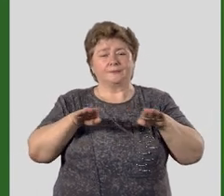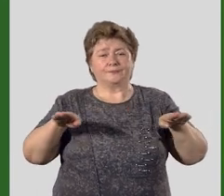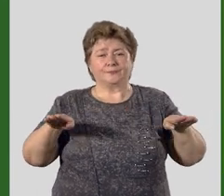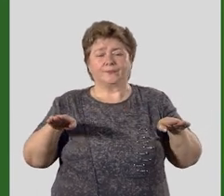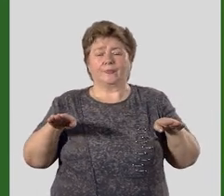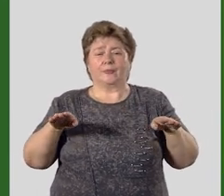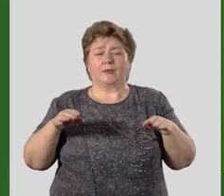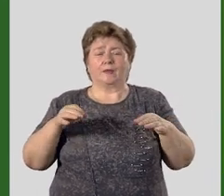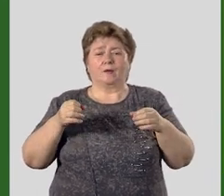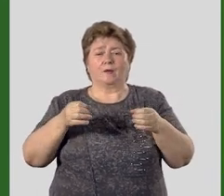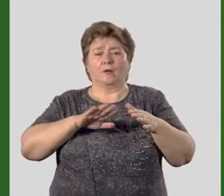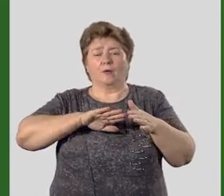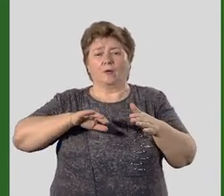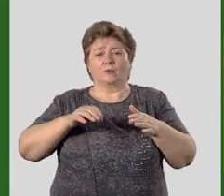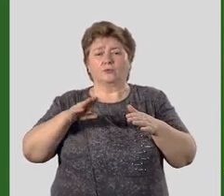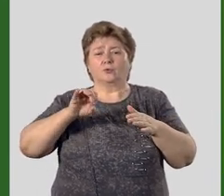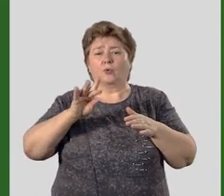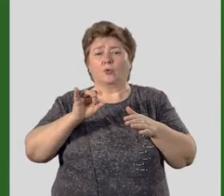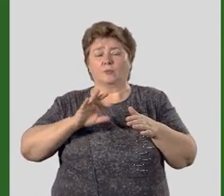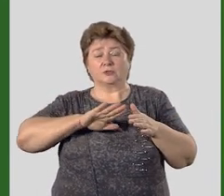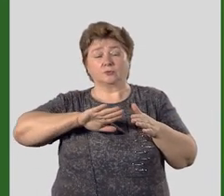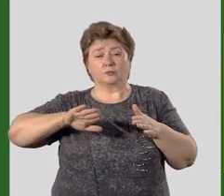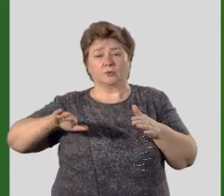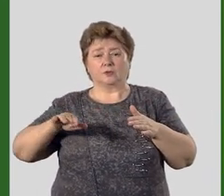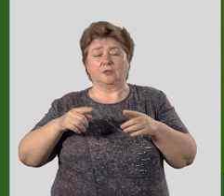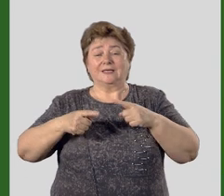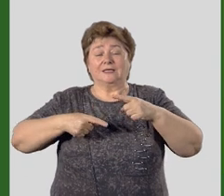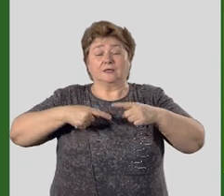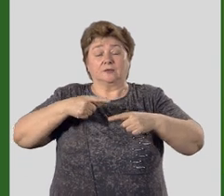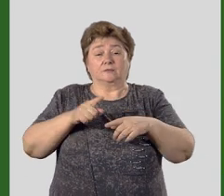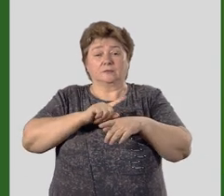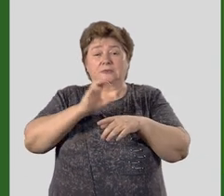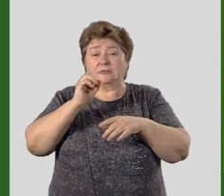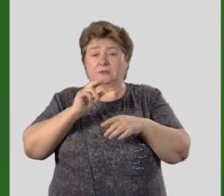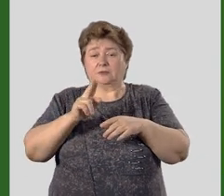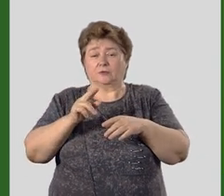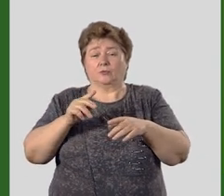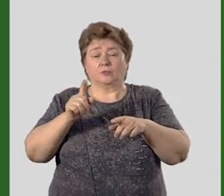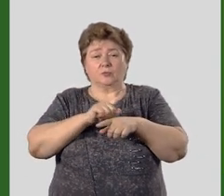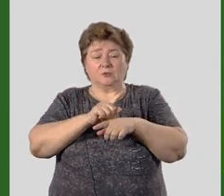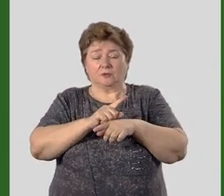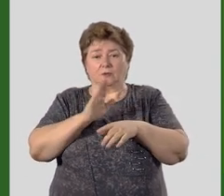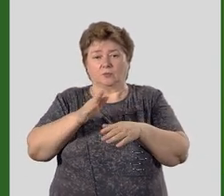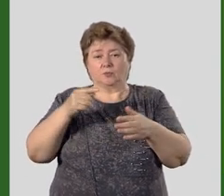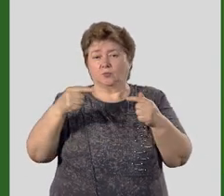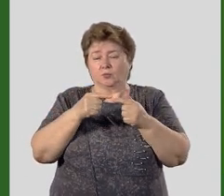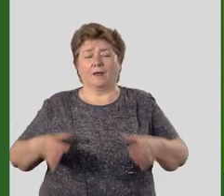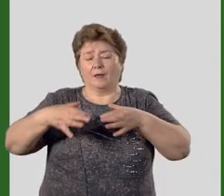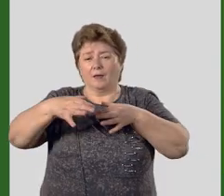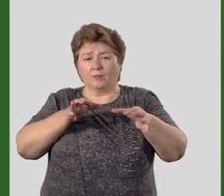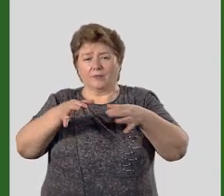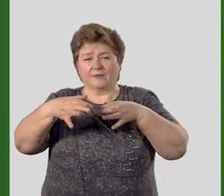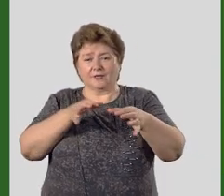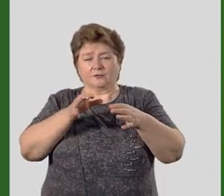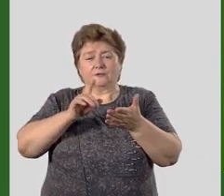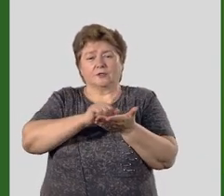поверхность. Отпустите тормоз, и через несколько секунд стрелка установится.